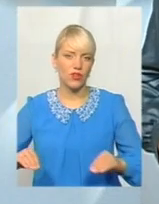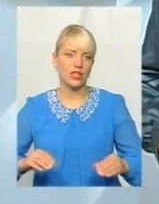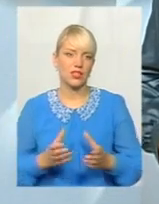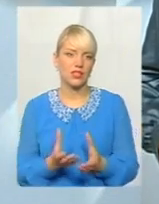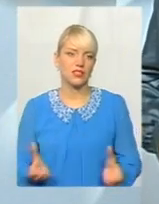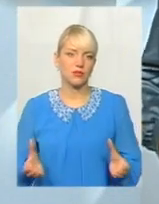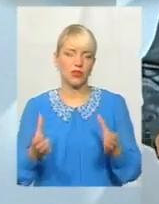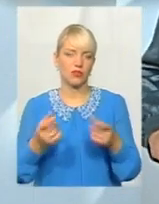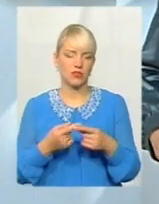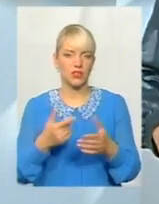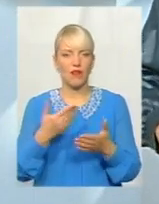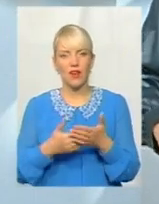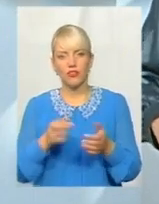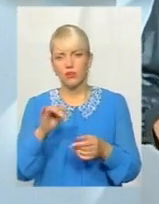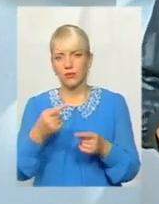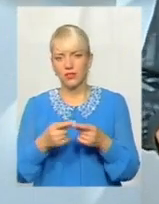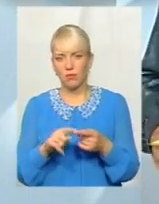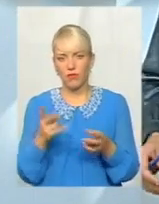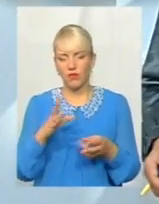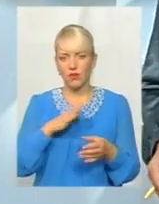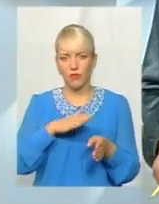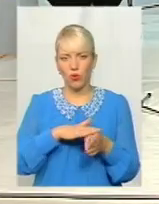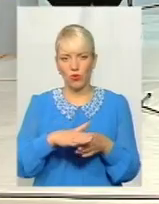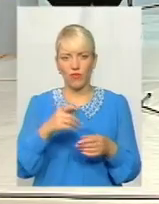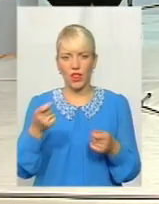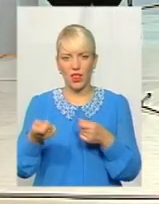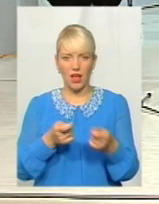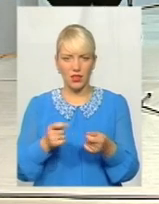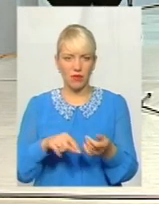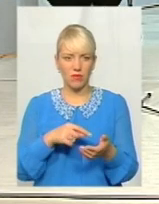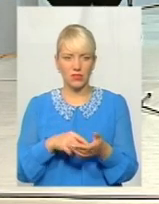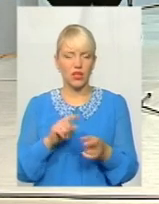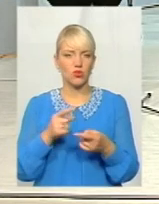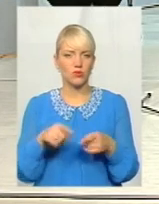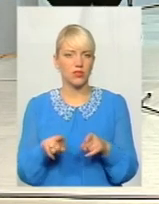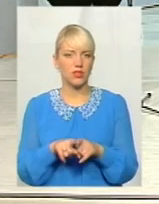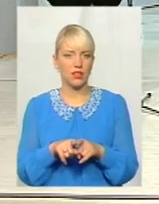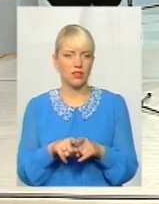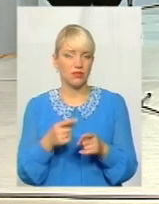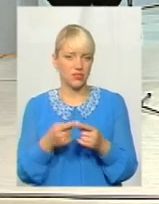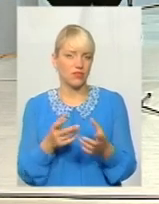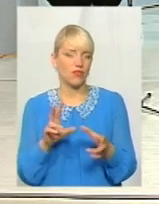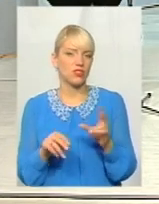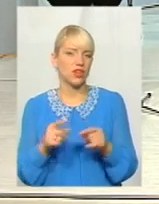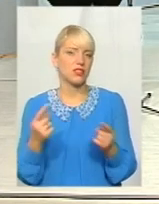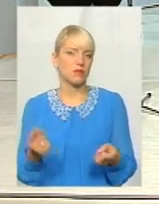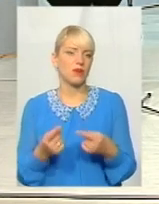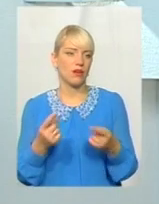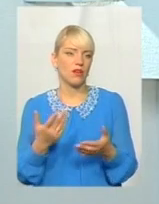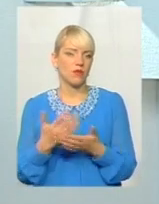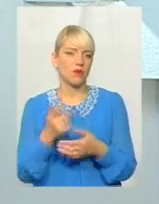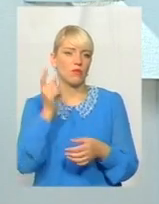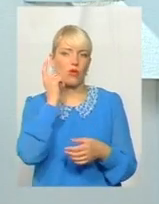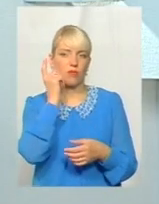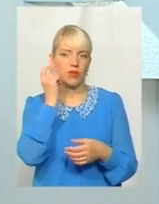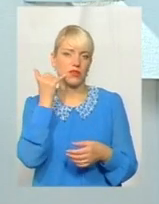господарства, влада міста, але чомусь до тих речей не дійшли руки. Ну, здавалося банально, так? Мобільний телефон, щоб